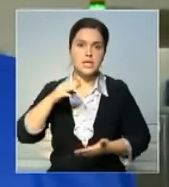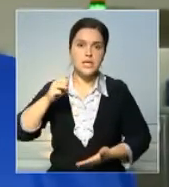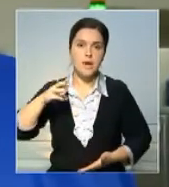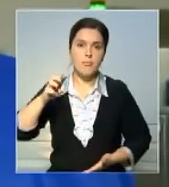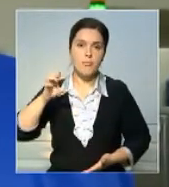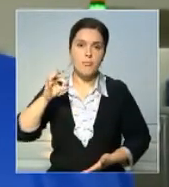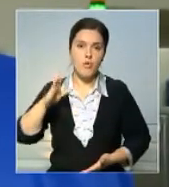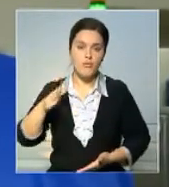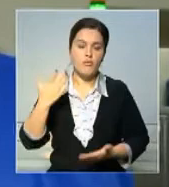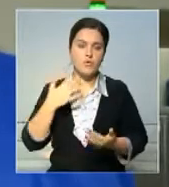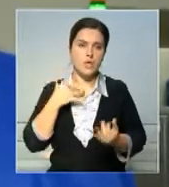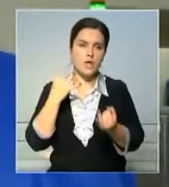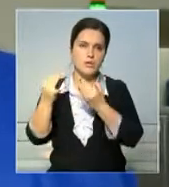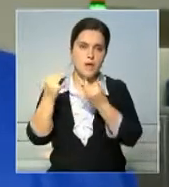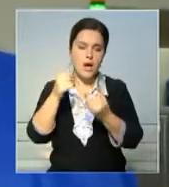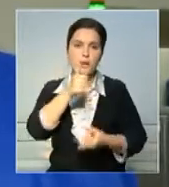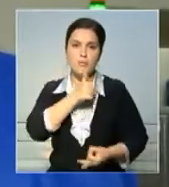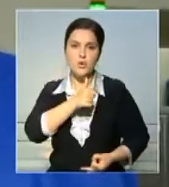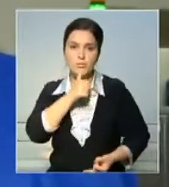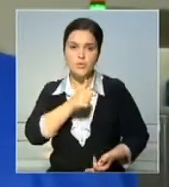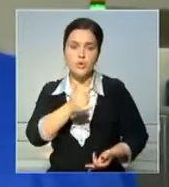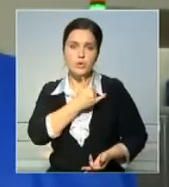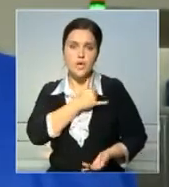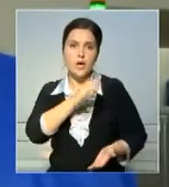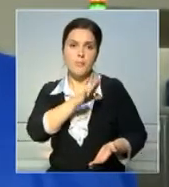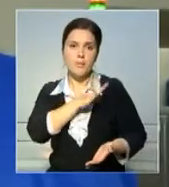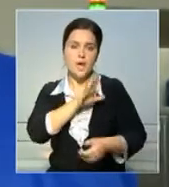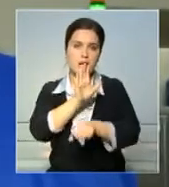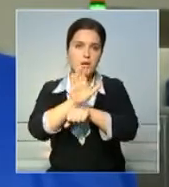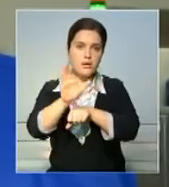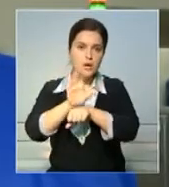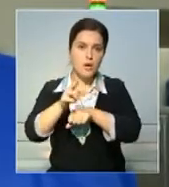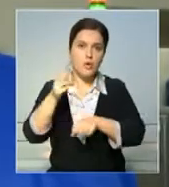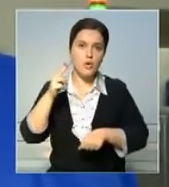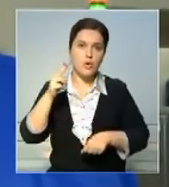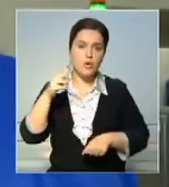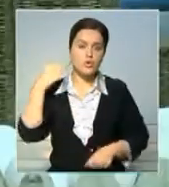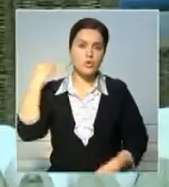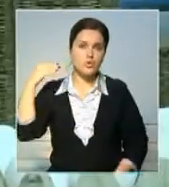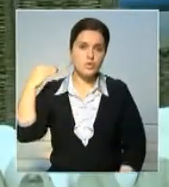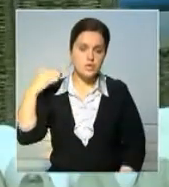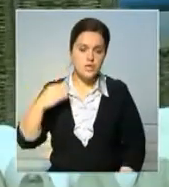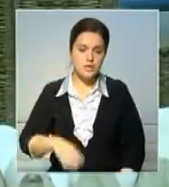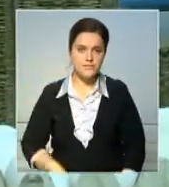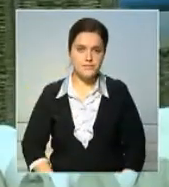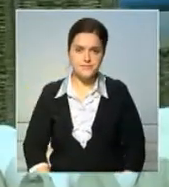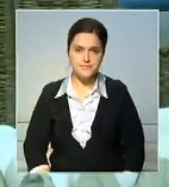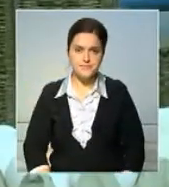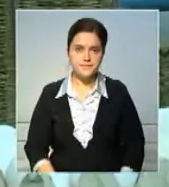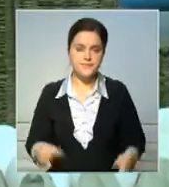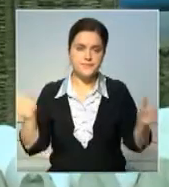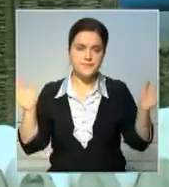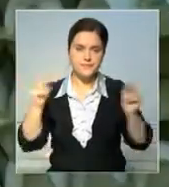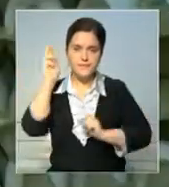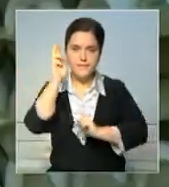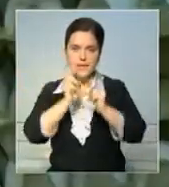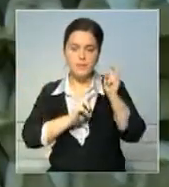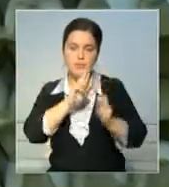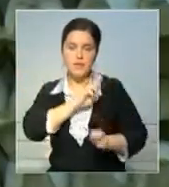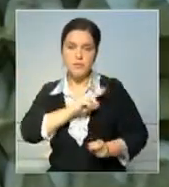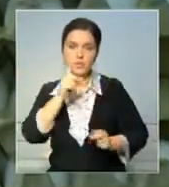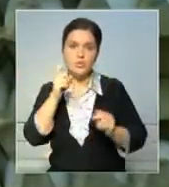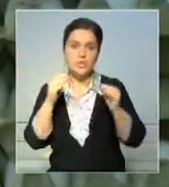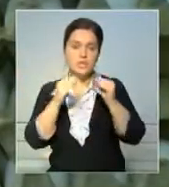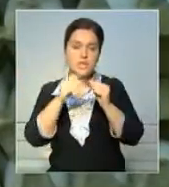Ведутся переговоры уже пробные. Были у нас отправки в Душанбе с Таджикистаном. На птицефабрике трудятся 110